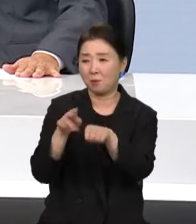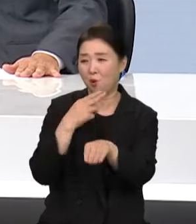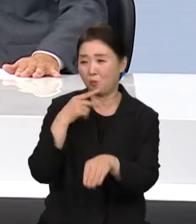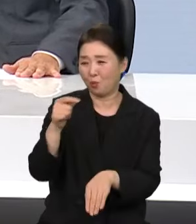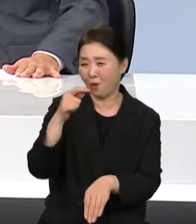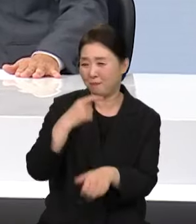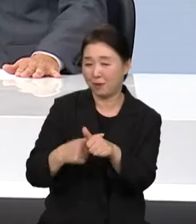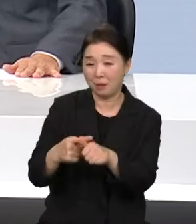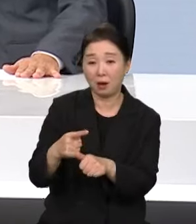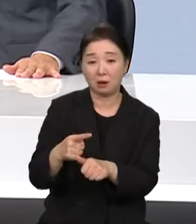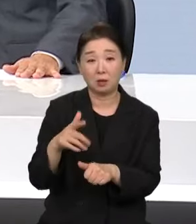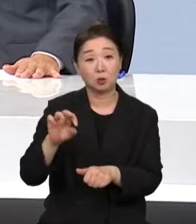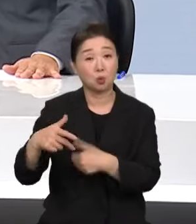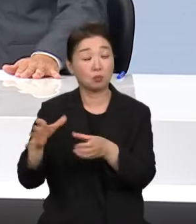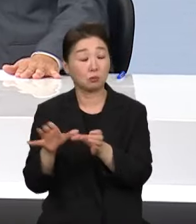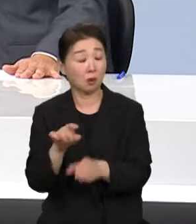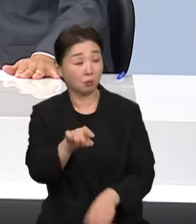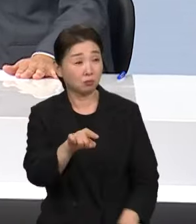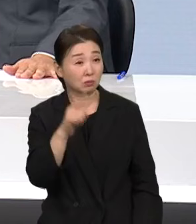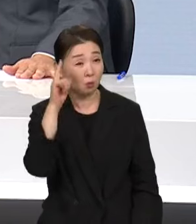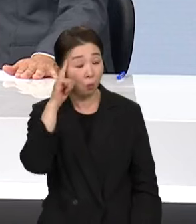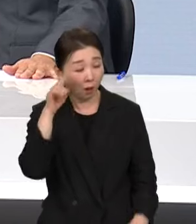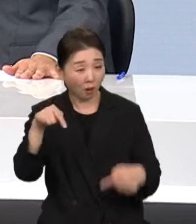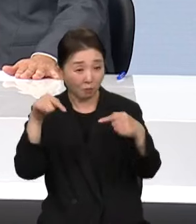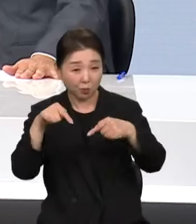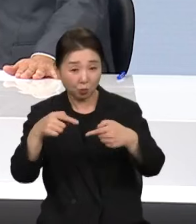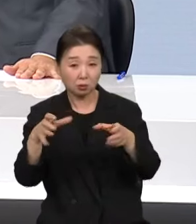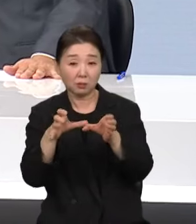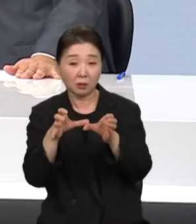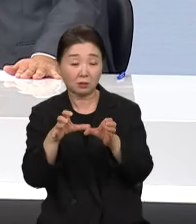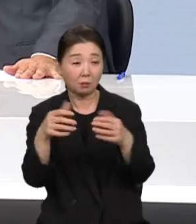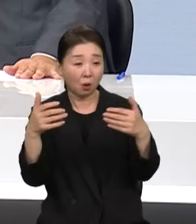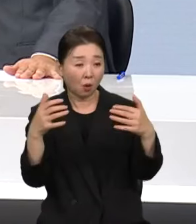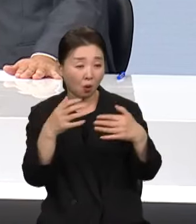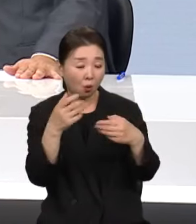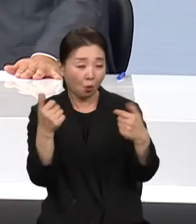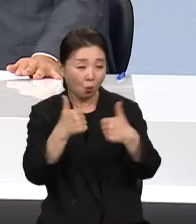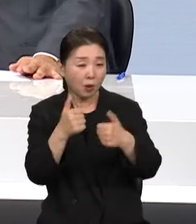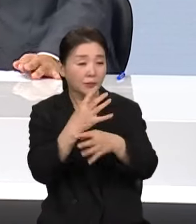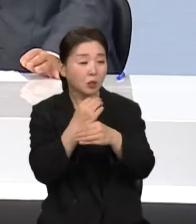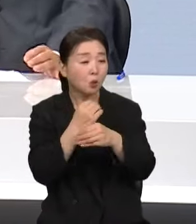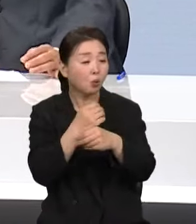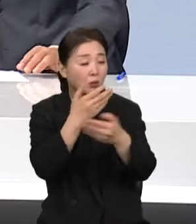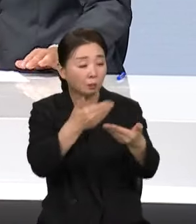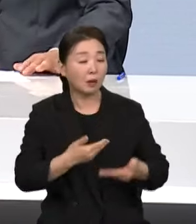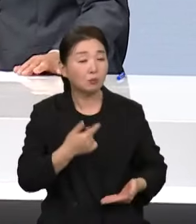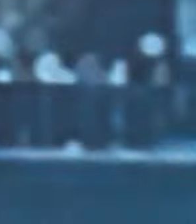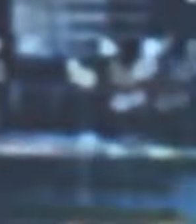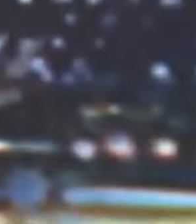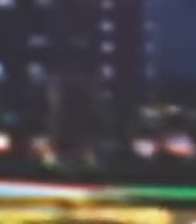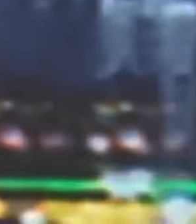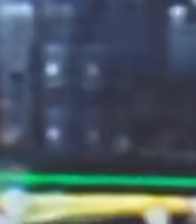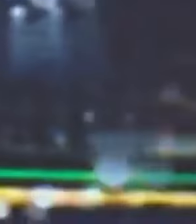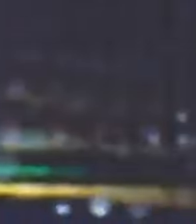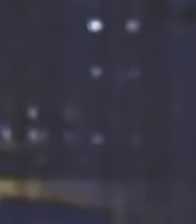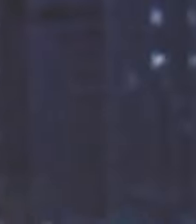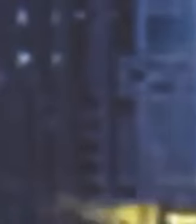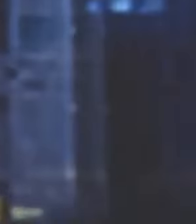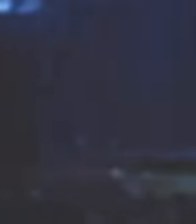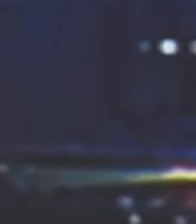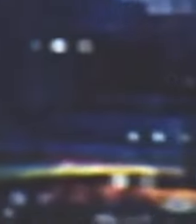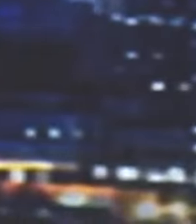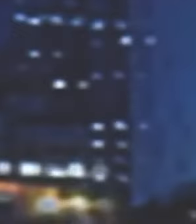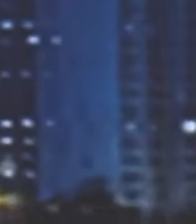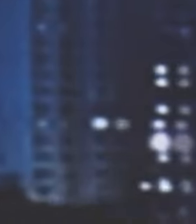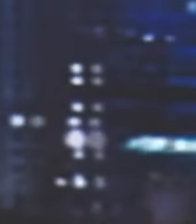조국 혁신당 아 우리는 비교섭 단체라 회의 일정을 제대로 통보받지 못했다 이렇게 반박을 하고 있습니다 JTBC